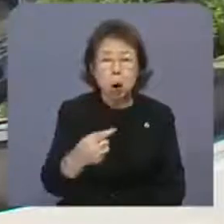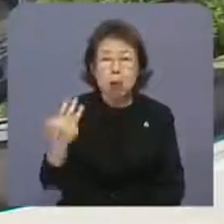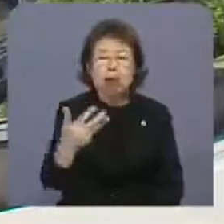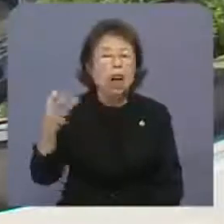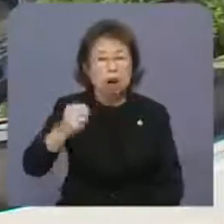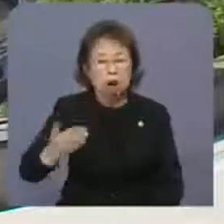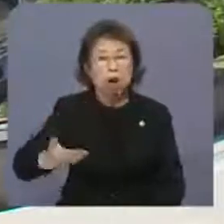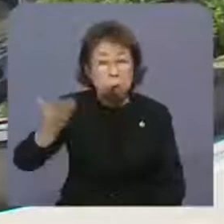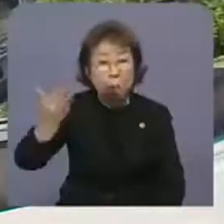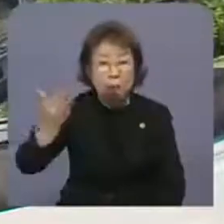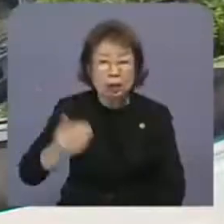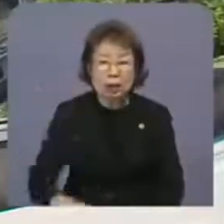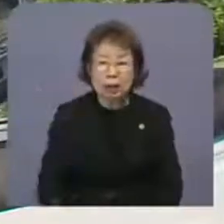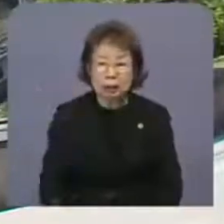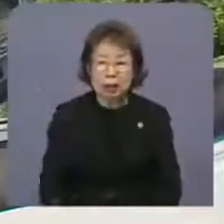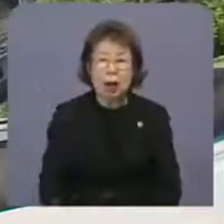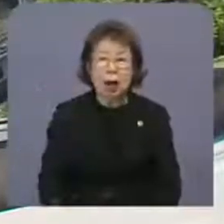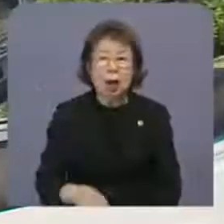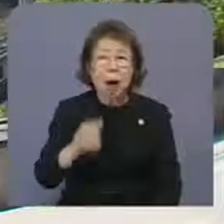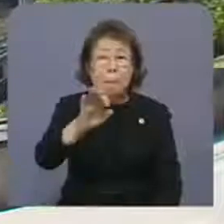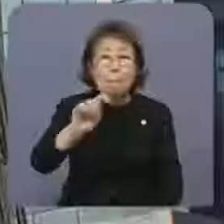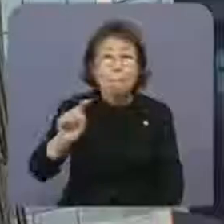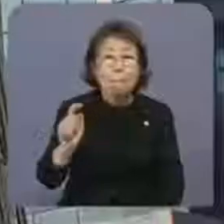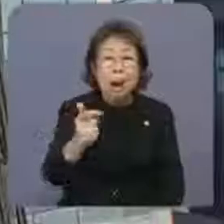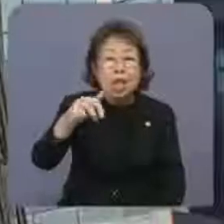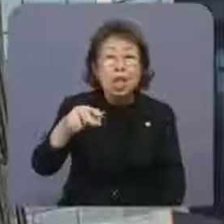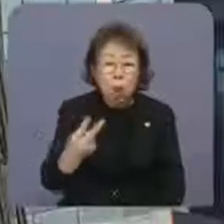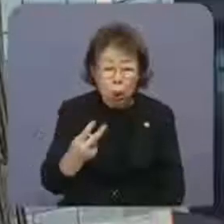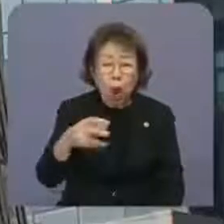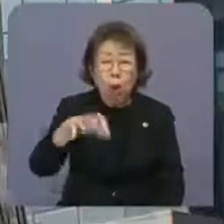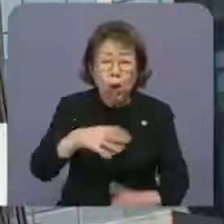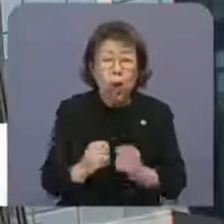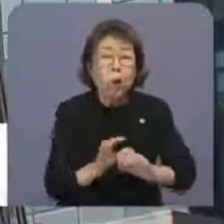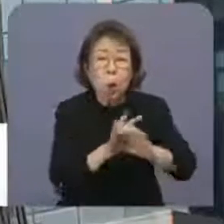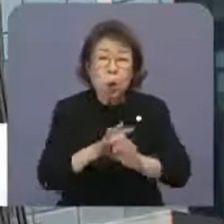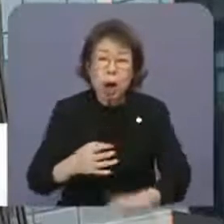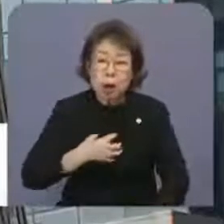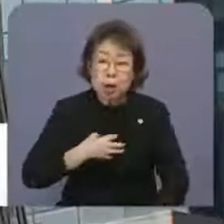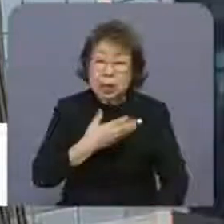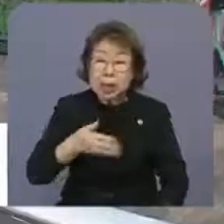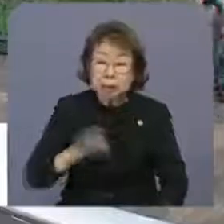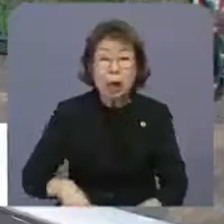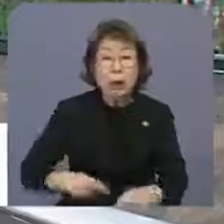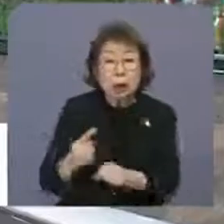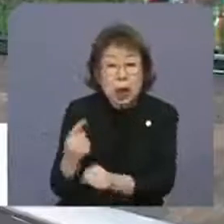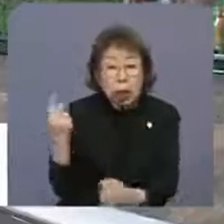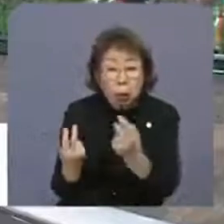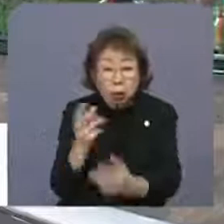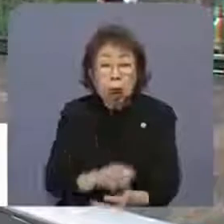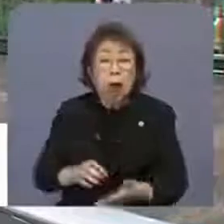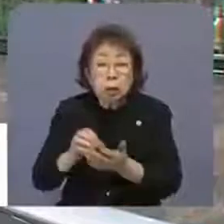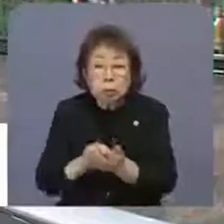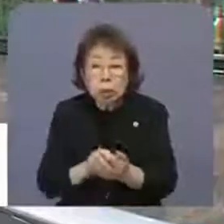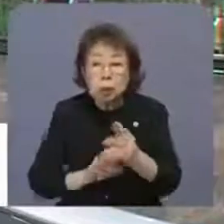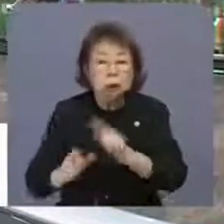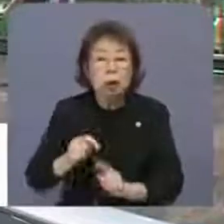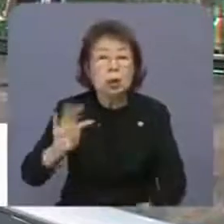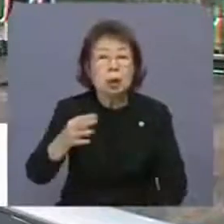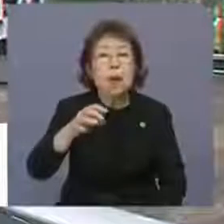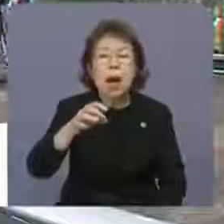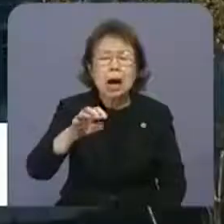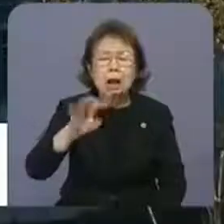넘겼습니다 판교테크노밸리 입니다 코로나 일고 위기에도 지난해보다 입주 기업은 40여 곳